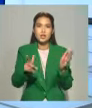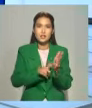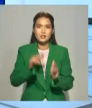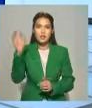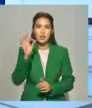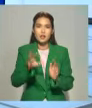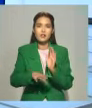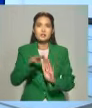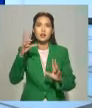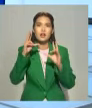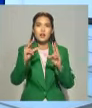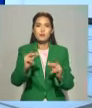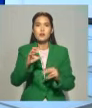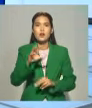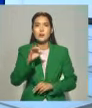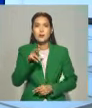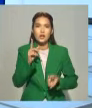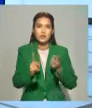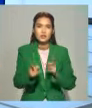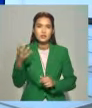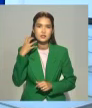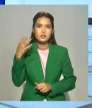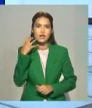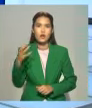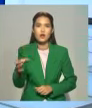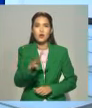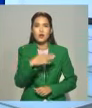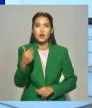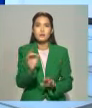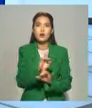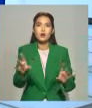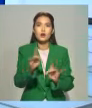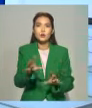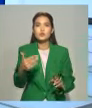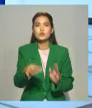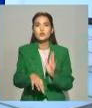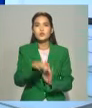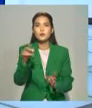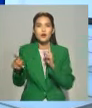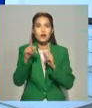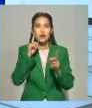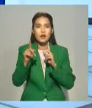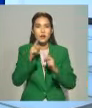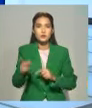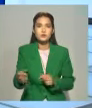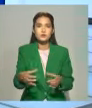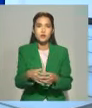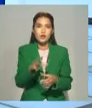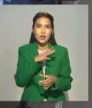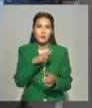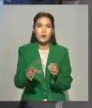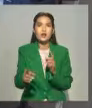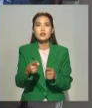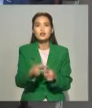97% предвыборных обещаний партии «Аманат» реализовали в Кызылординской области. Об этом рассказали на отчетно-выборной конференции областного филиала.